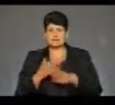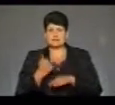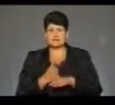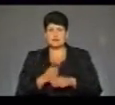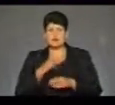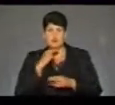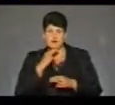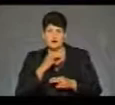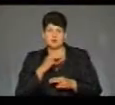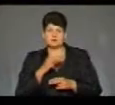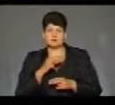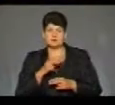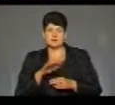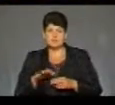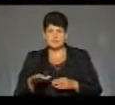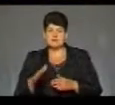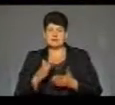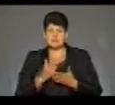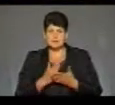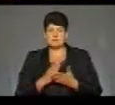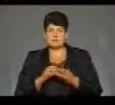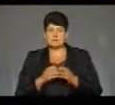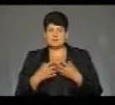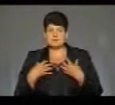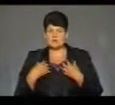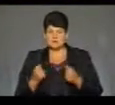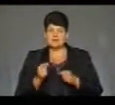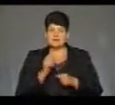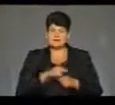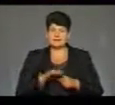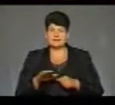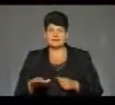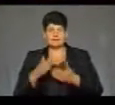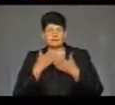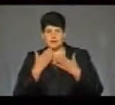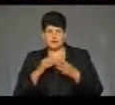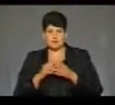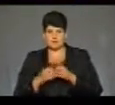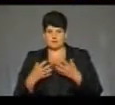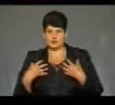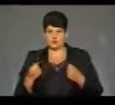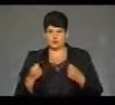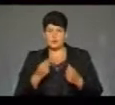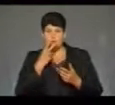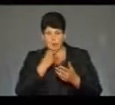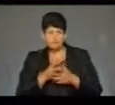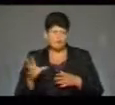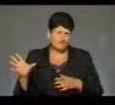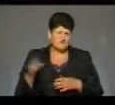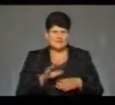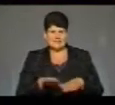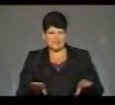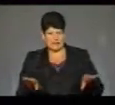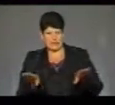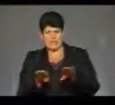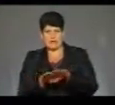дітей, в яких є певні проблеми зі здоров'ям, але разом з ними виступлять і ті діти, які не мають проблем зі здоров'ям. Тим самим ми покажемо, що всі діти рівні і вони